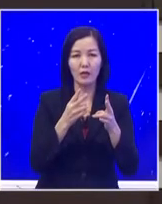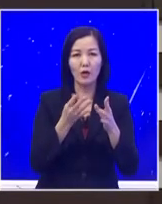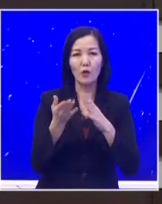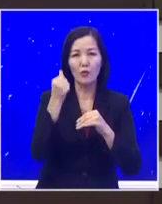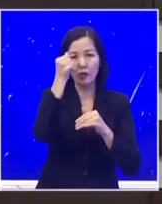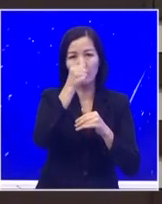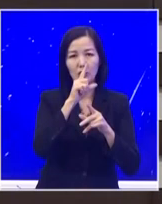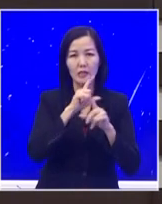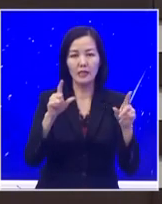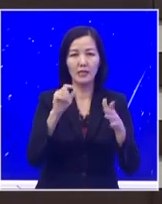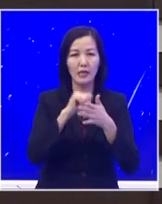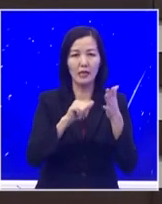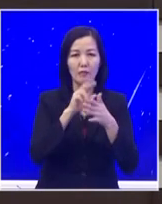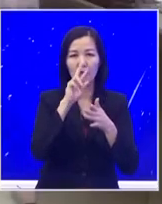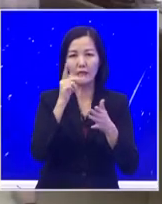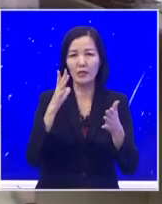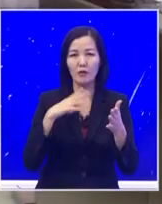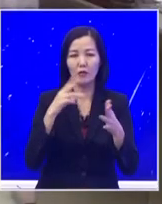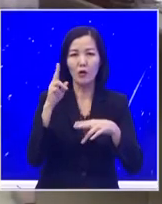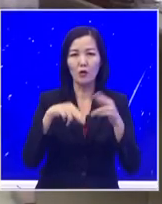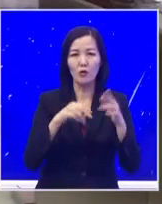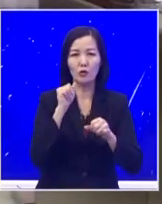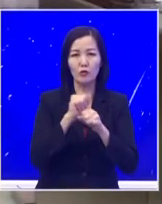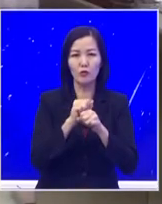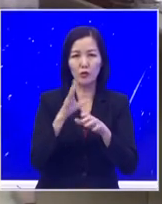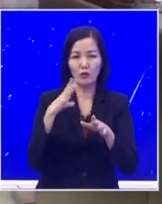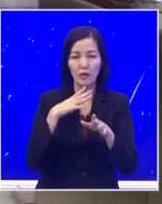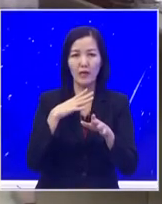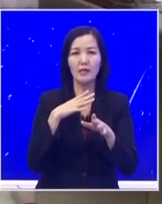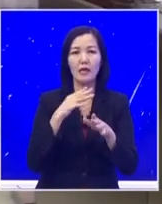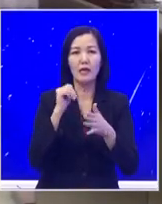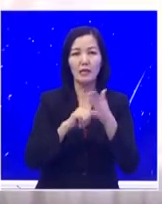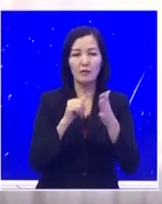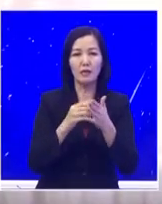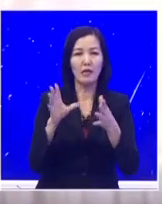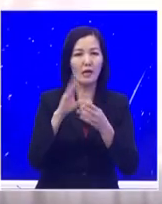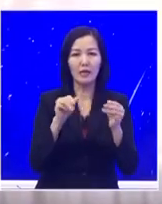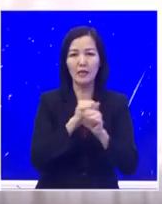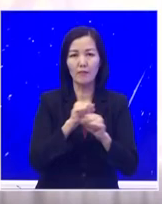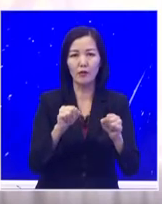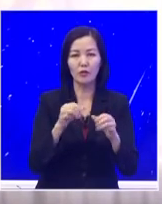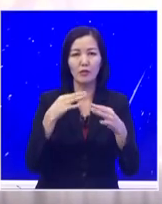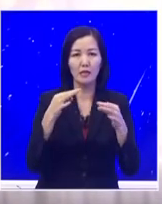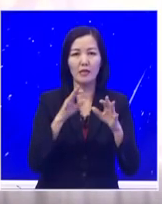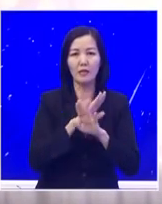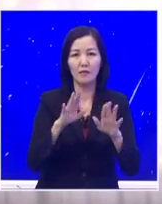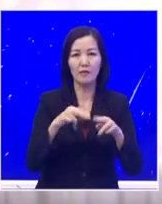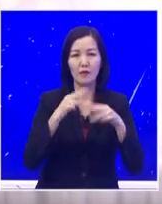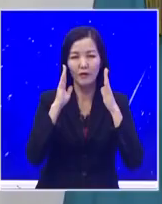қатар нысандарда олқылық болып құрылысты тоқтатуға тура келген. Кемшіліктер биылда қайталанбас үшін салғырт қарамауды